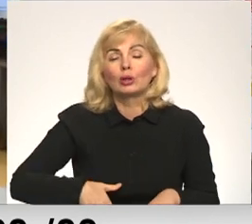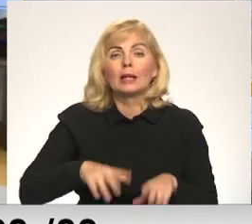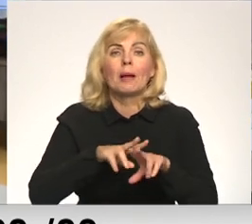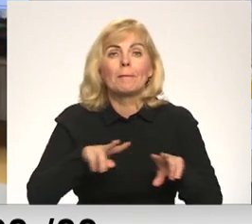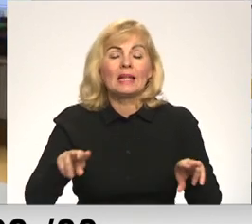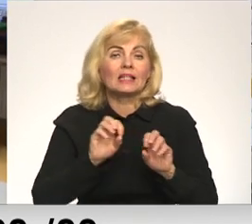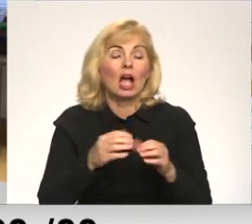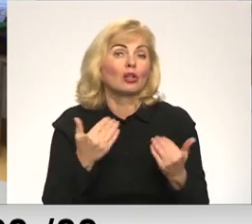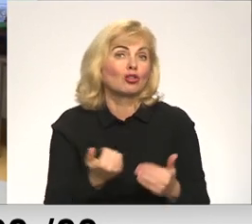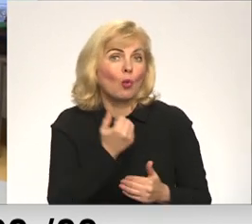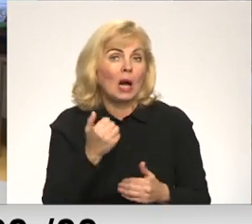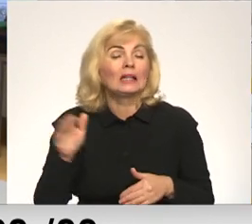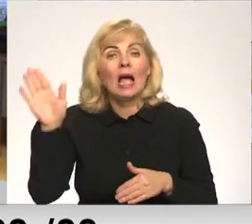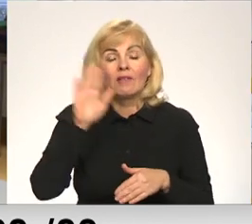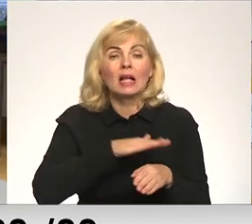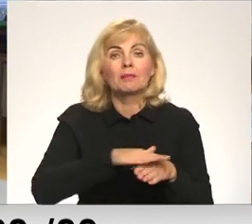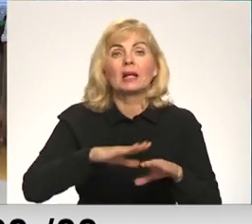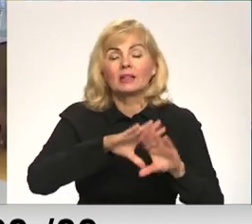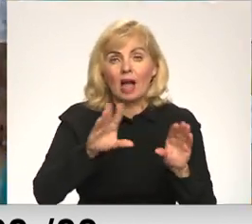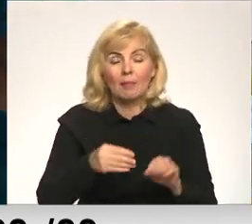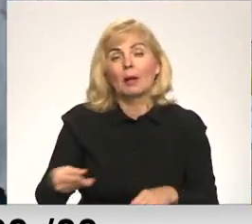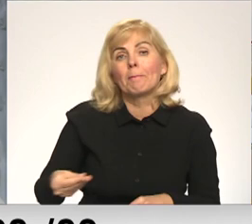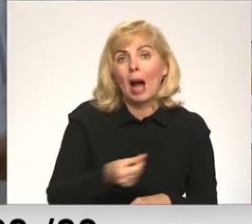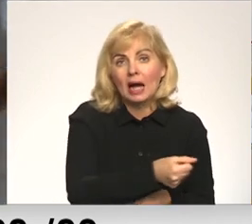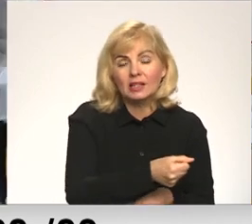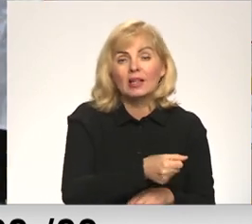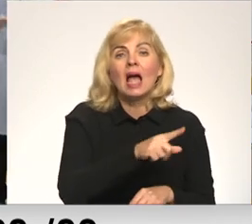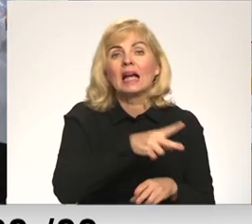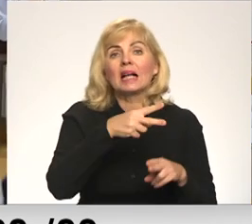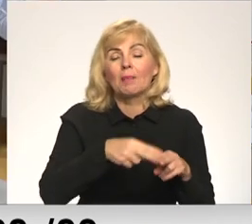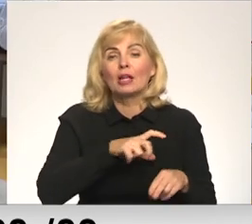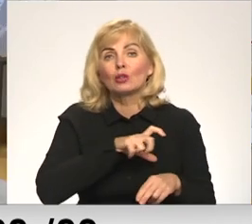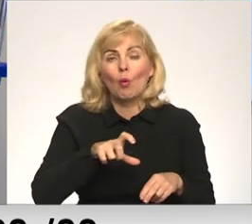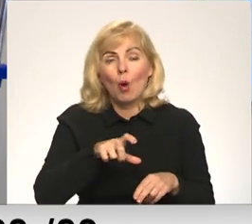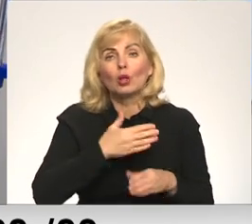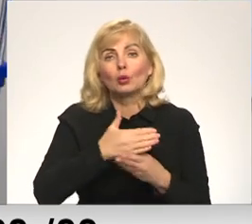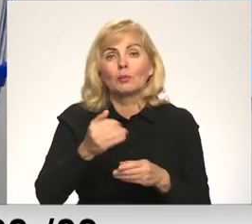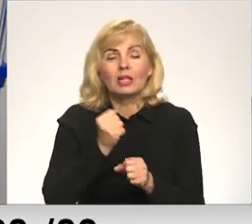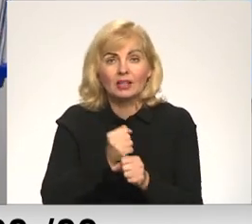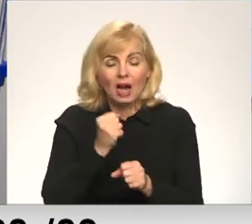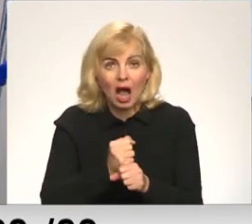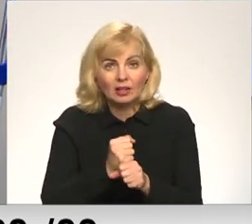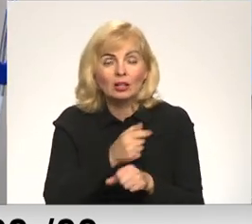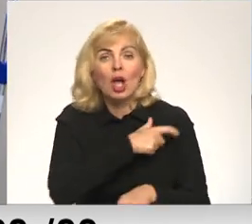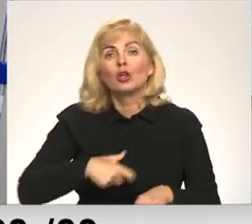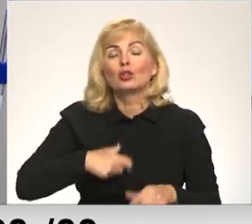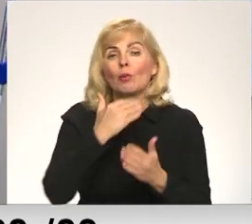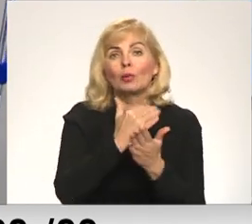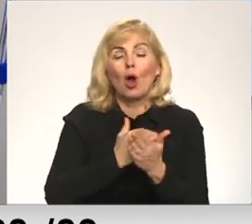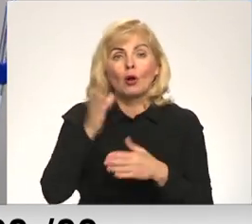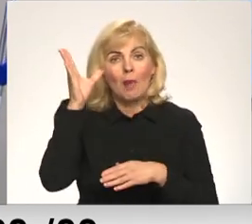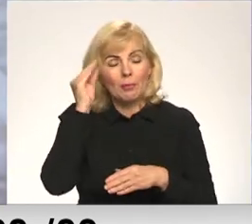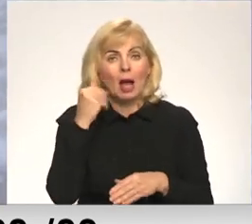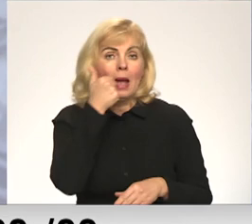skaidro, ka no šā gada valsts pilnā apmērā sēdz rezidentu. Darba samaksu arī rezidentiem, kuri studiju programmu apgūst